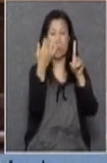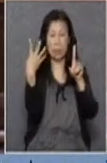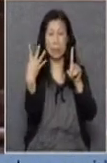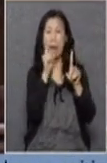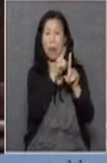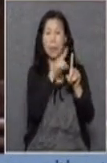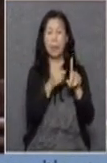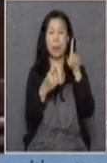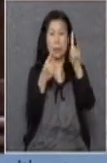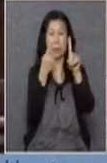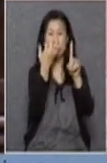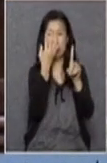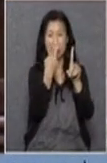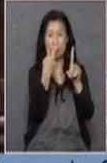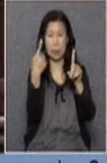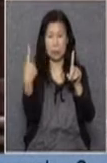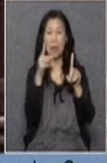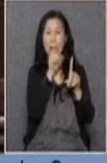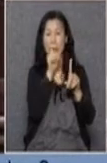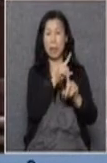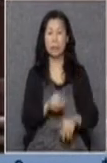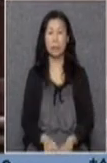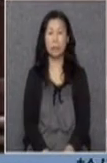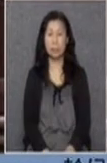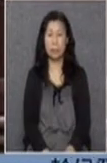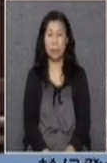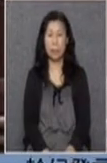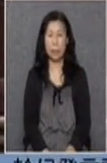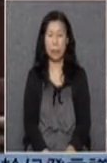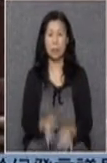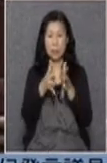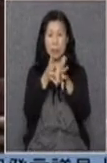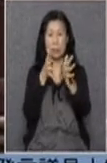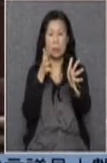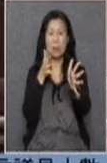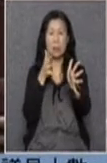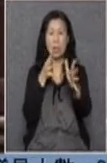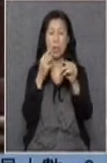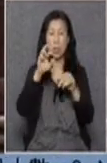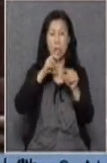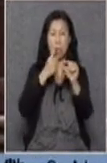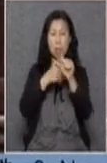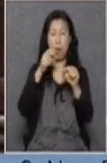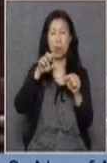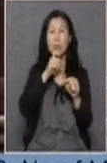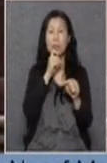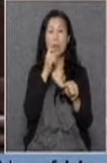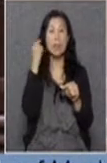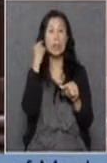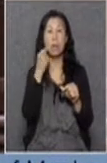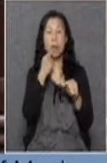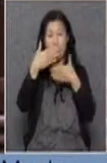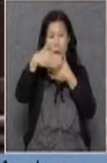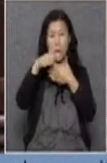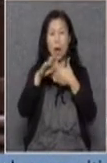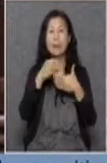134個禮拜同121個禮拜喎。咁輪候嘅中位數耳鼻喉同埋外科呢分別